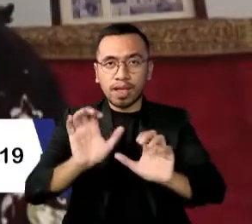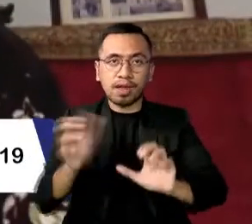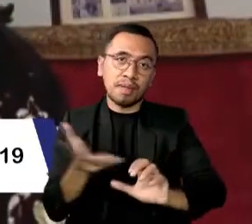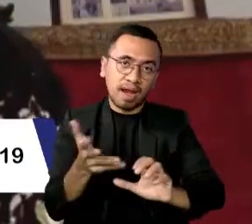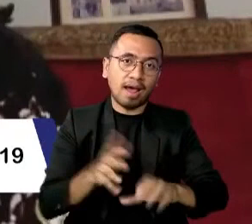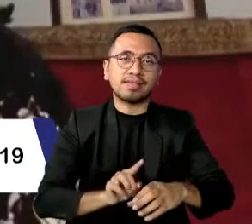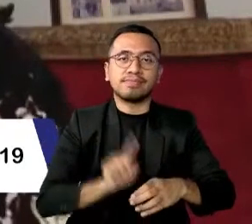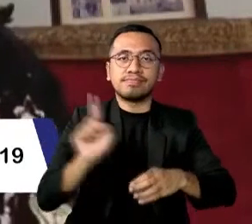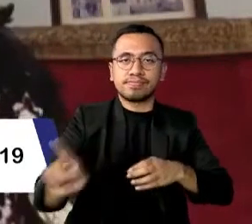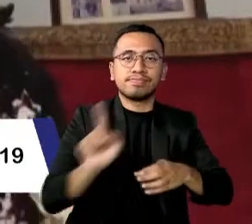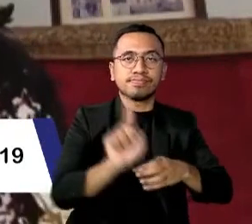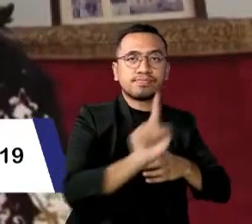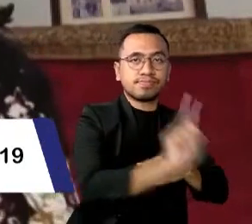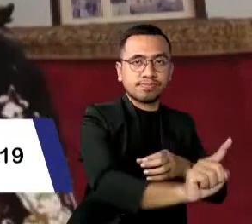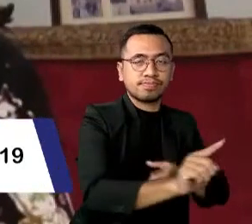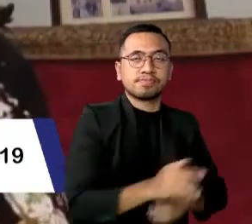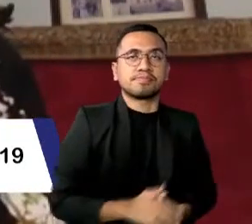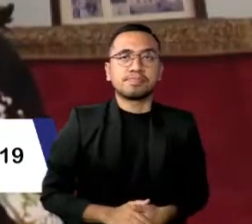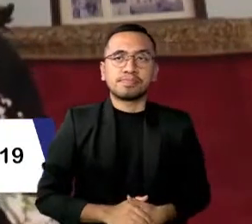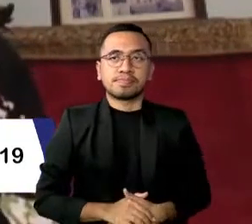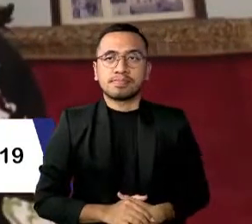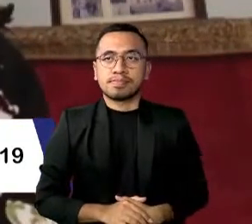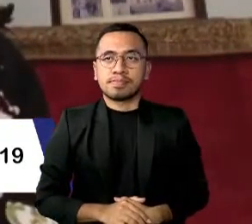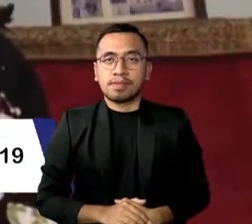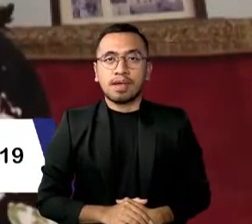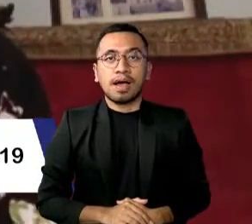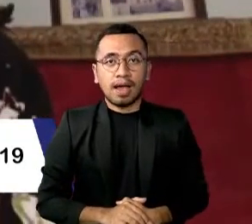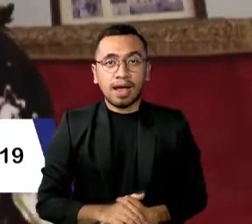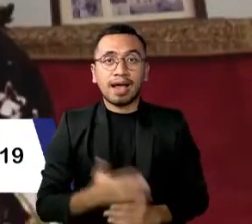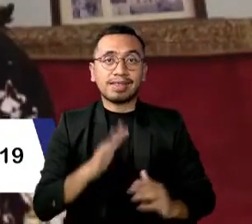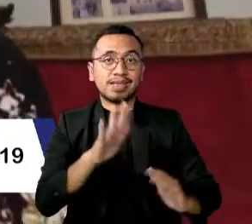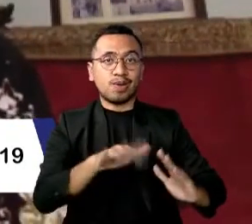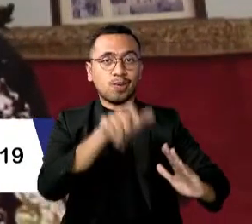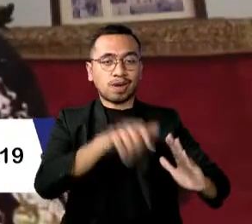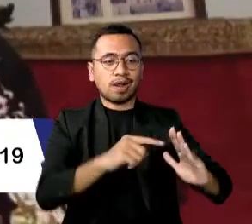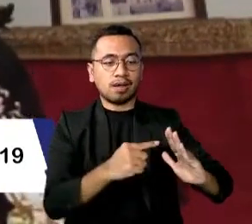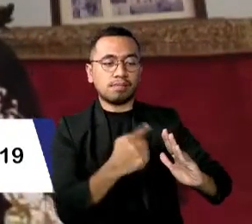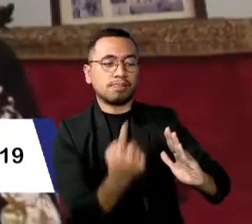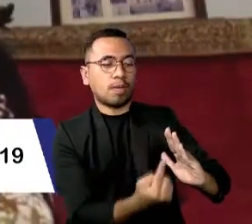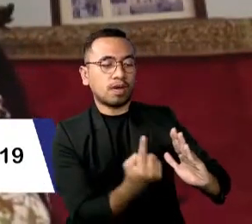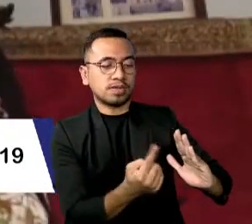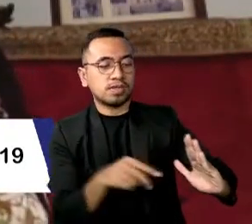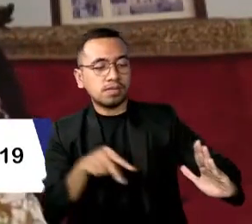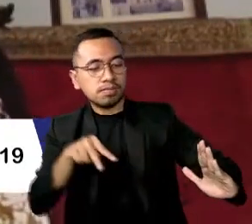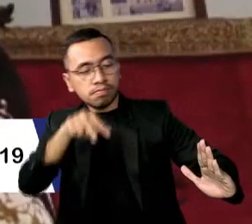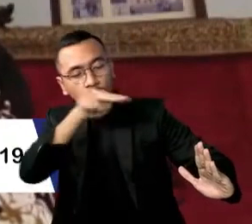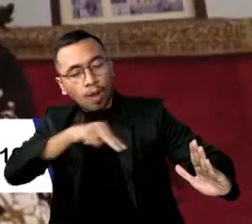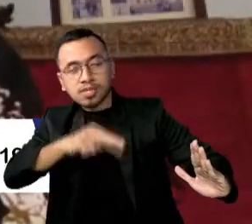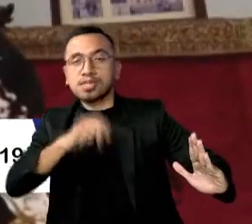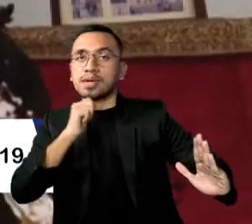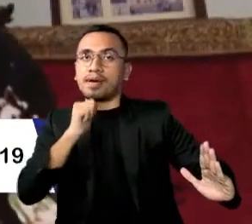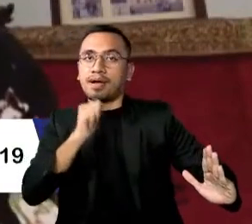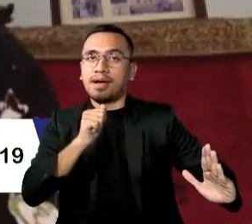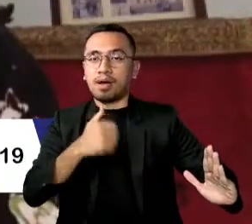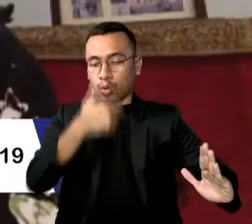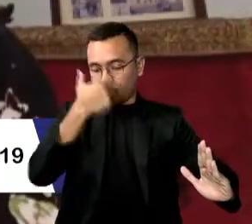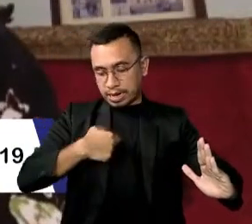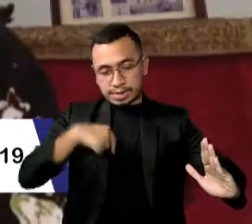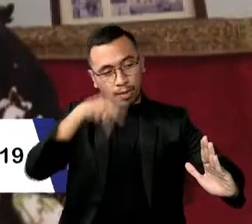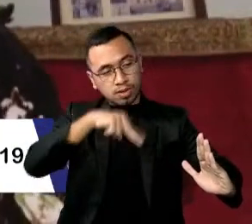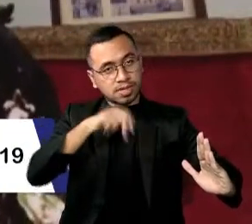siapa yang mengawasi kalau mereka dikarantina Siapa yang mengawasi kalau mereka